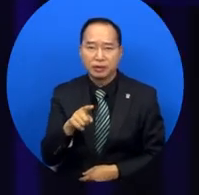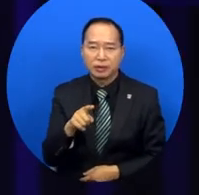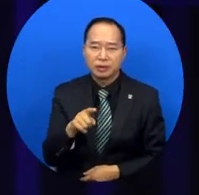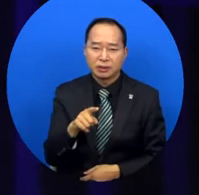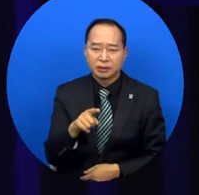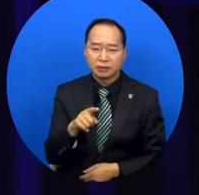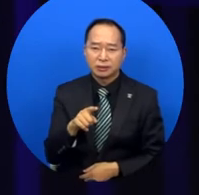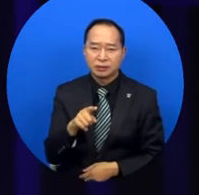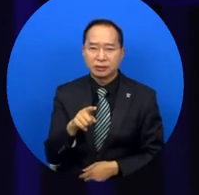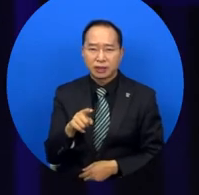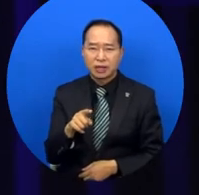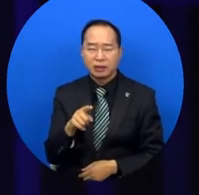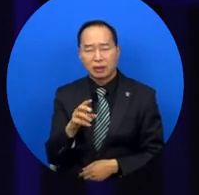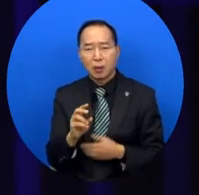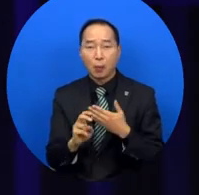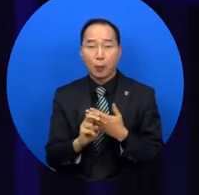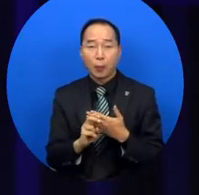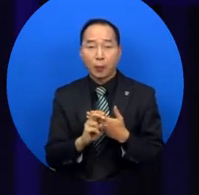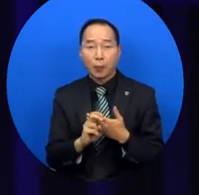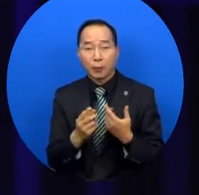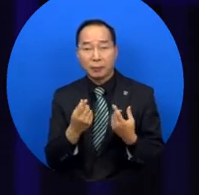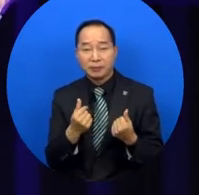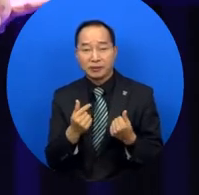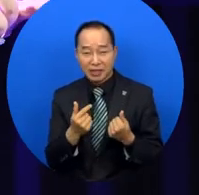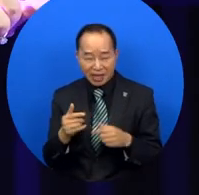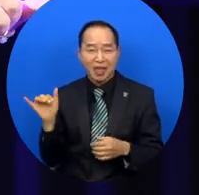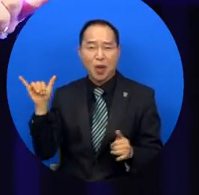상황을 피해서 오신 분이 많았어요. 예를 들면